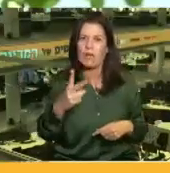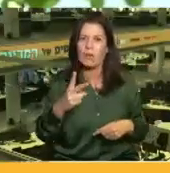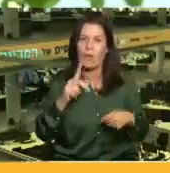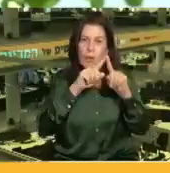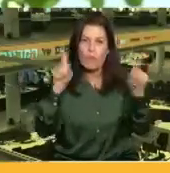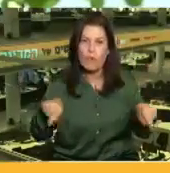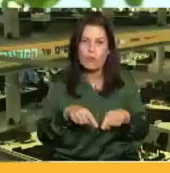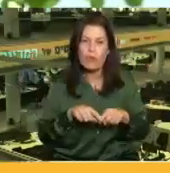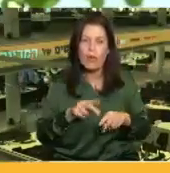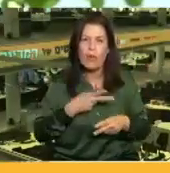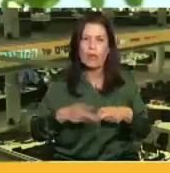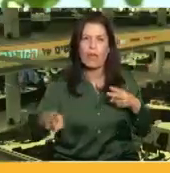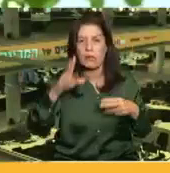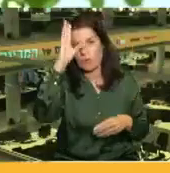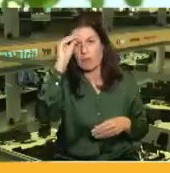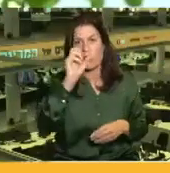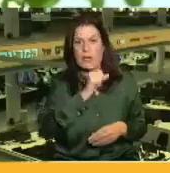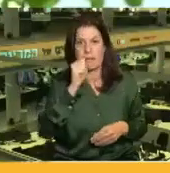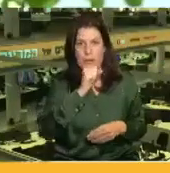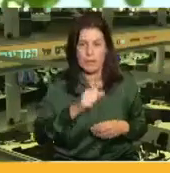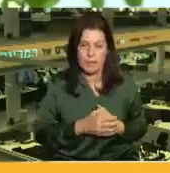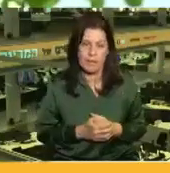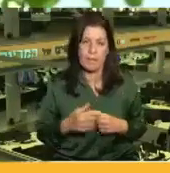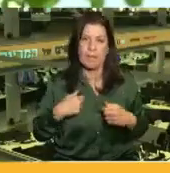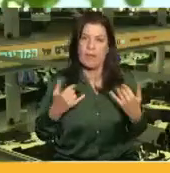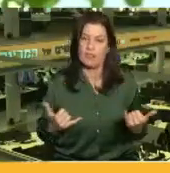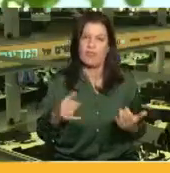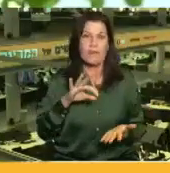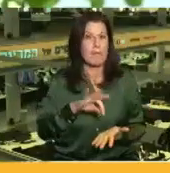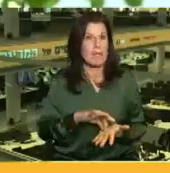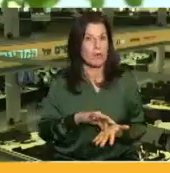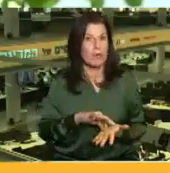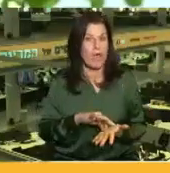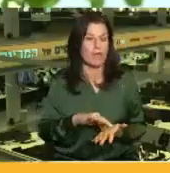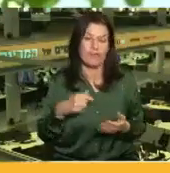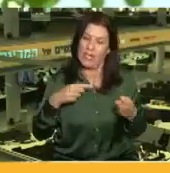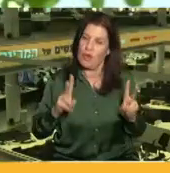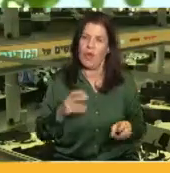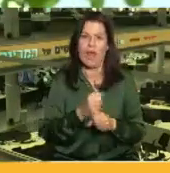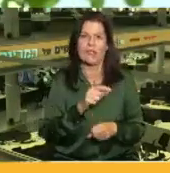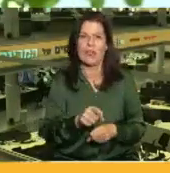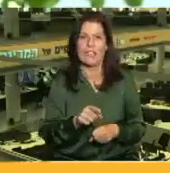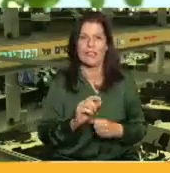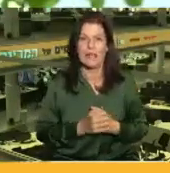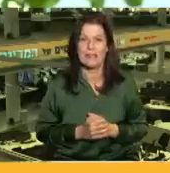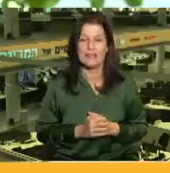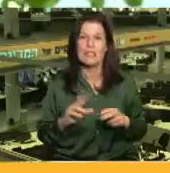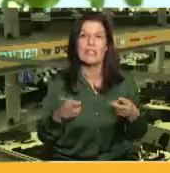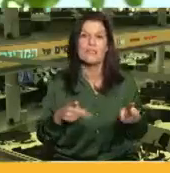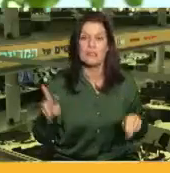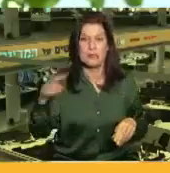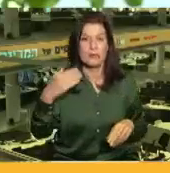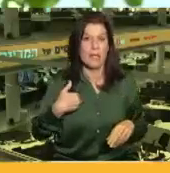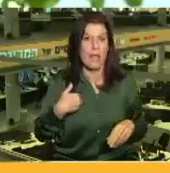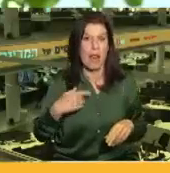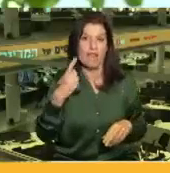גברים, זמרים. עכשיו, אני היום נמצאת בנקודה שבה אני יכולה לעשות את זה. כי אף אחד לא יכול להסתכל עליו ולהגיד, מה